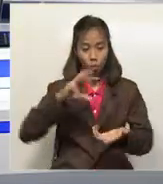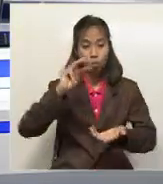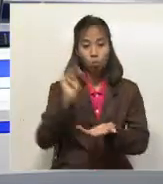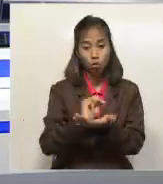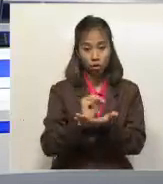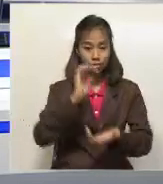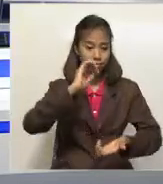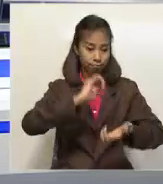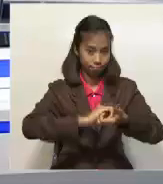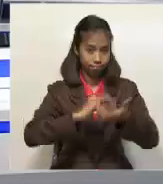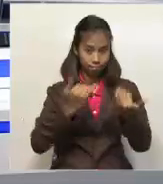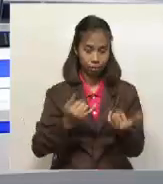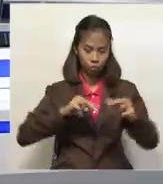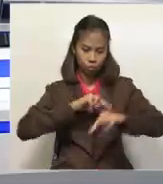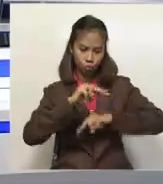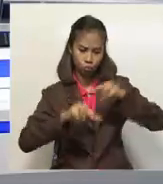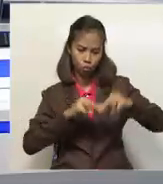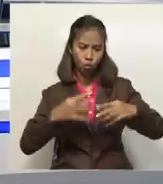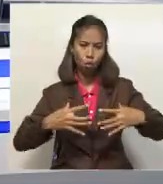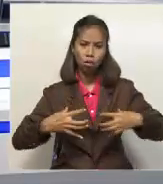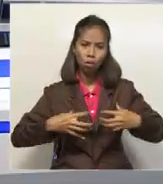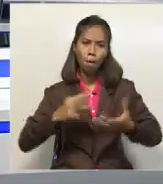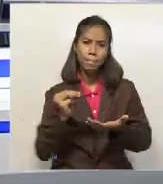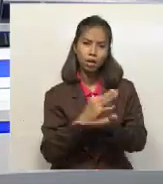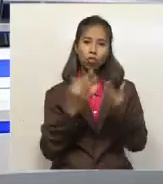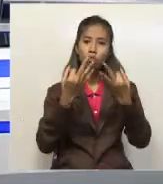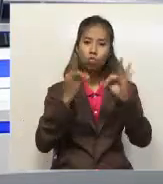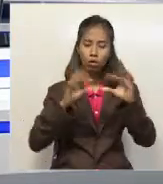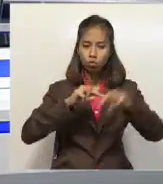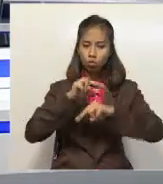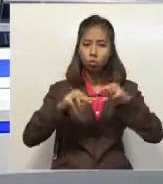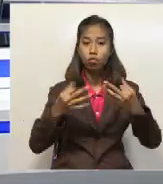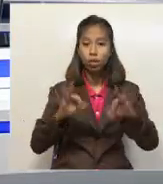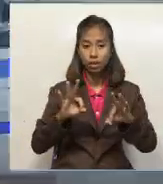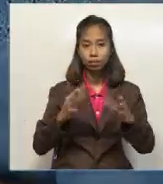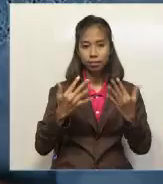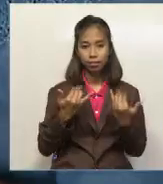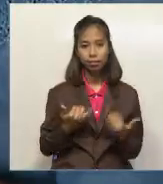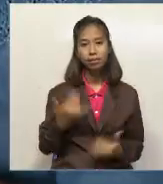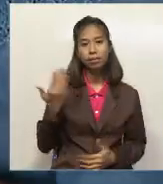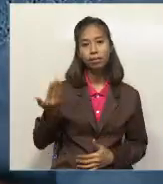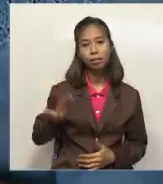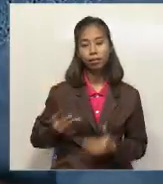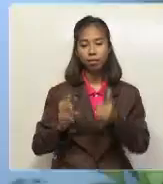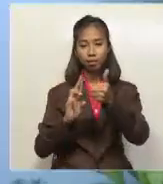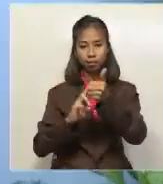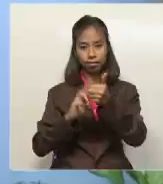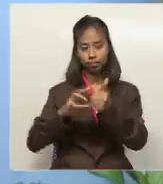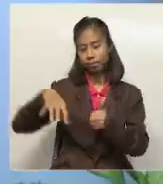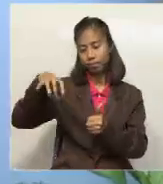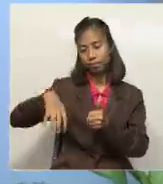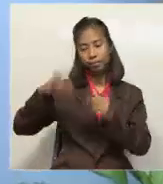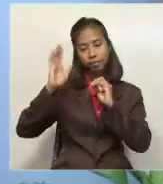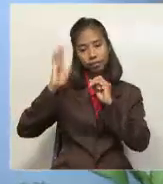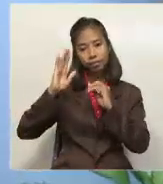มีเปิดให้บริการตรวจคัดกรองมะเร็งเต้านมฟรีค่ะโดยนางทัศนีผลชานิโกรองอธิบดีกรมประ